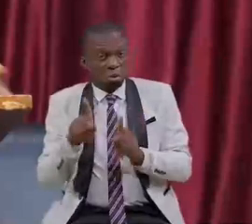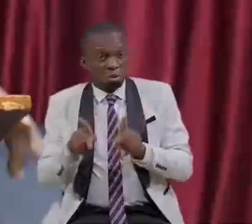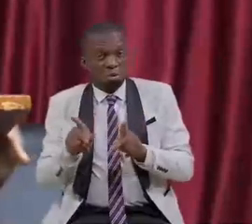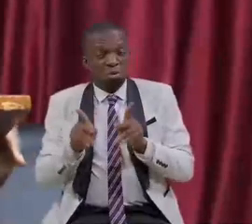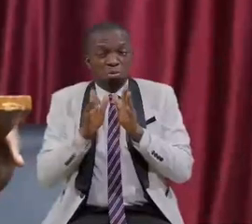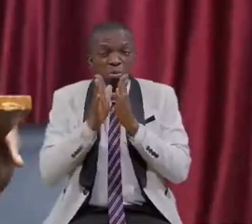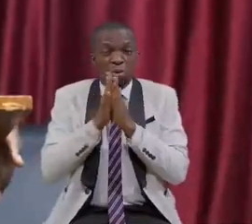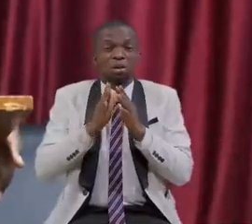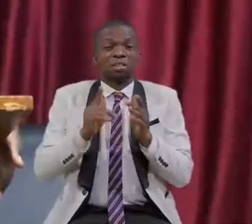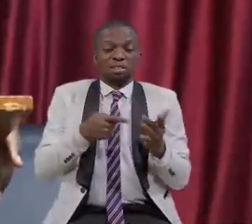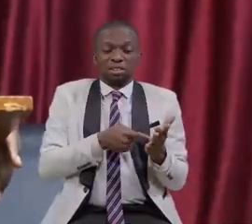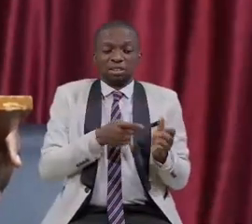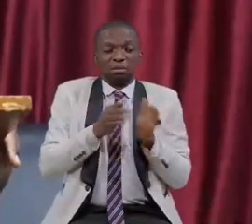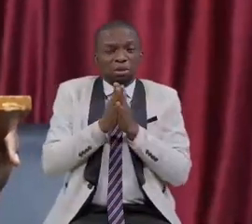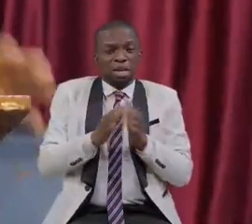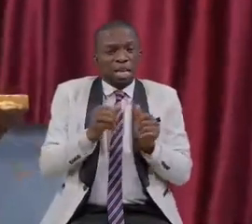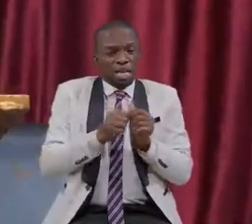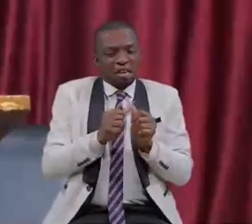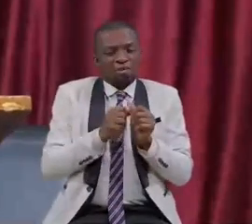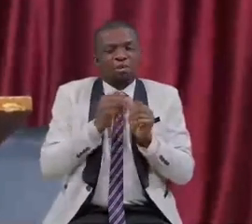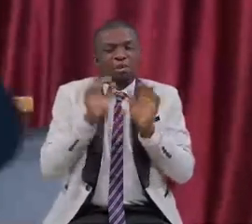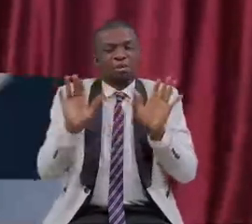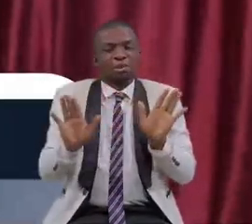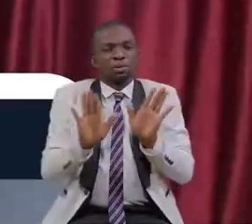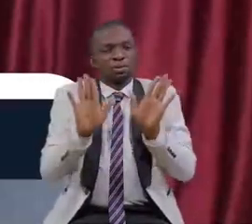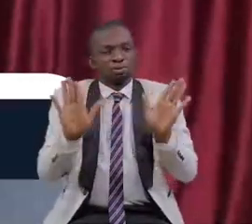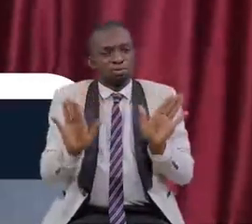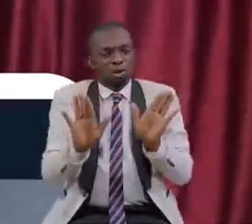Certains récitent cette prière chaque dimanche.